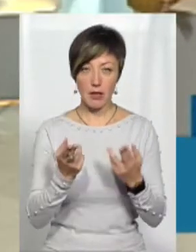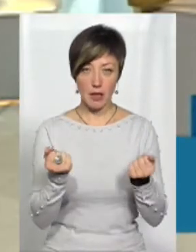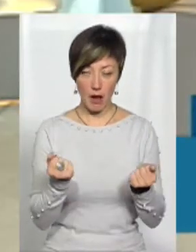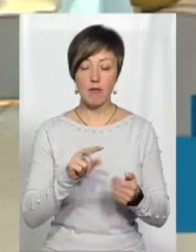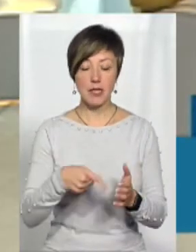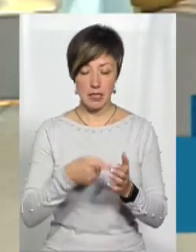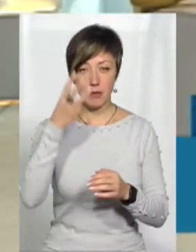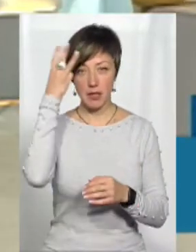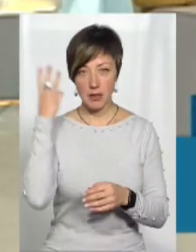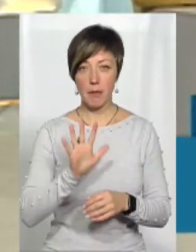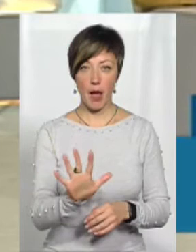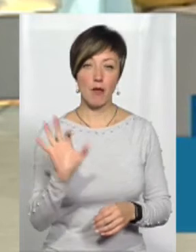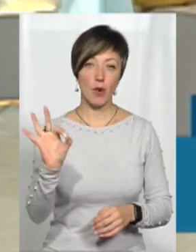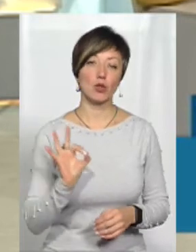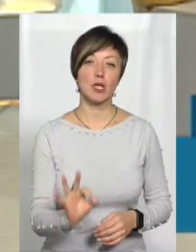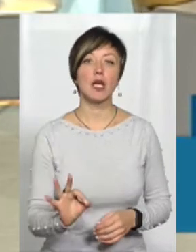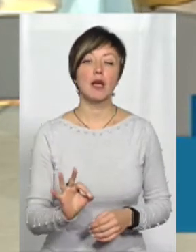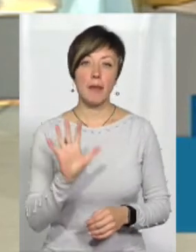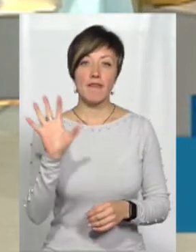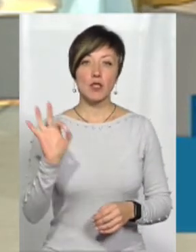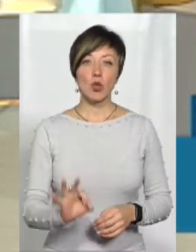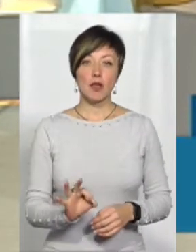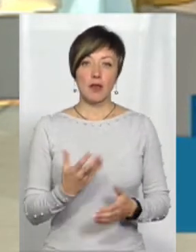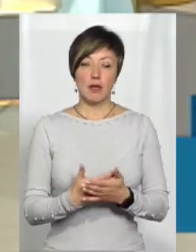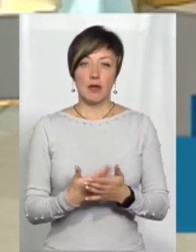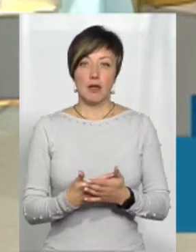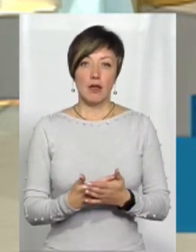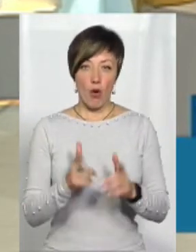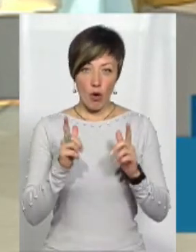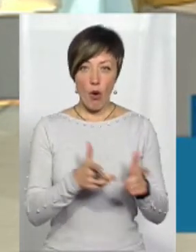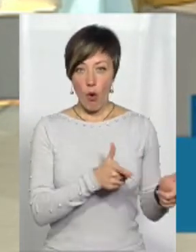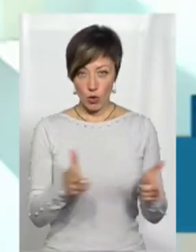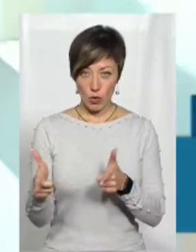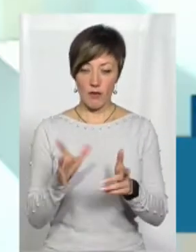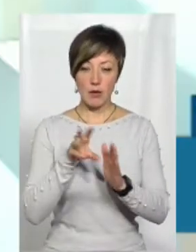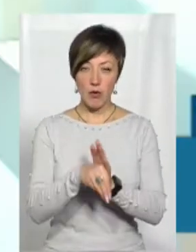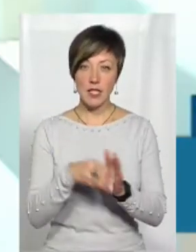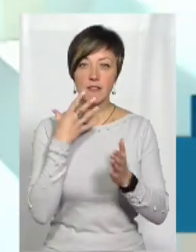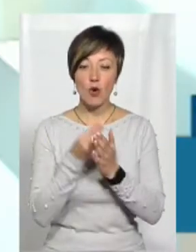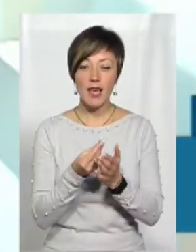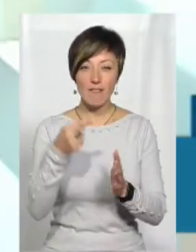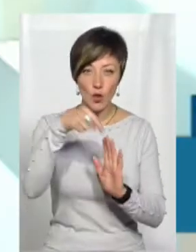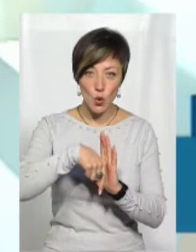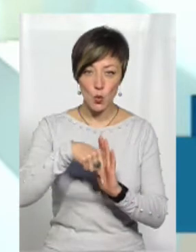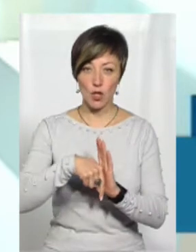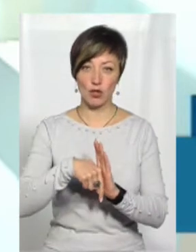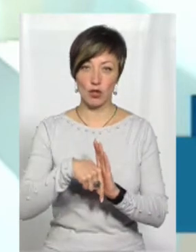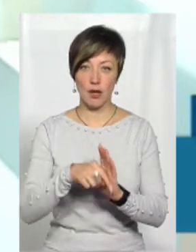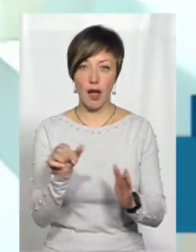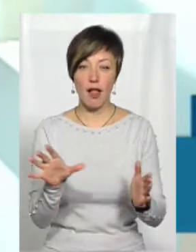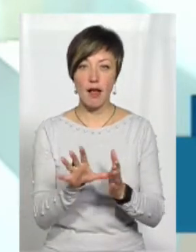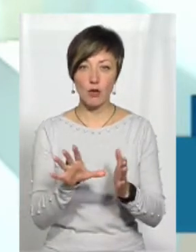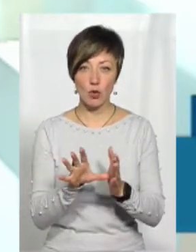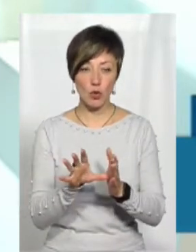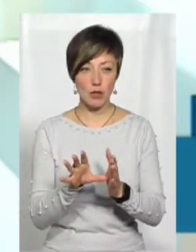всього в місті Хмельницькому, да, 5%. А, 5%. 5% десь, отак приблизно, які вже запровадили свої внутрішні